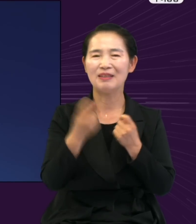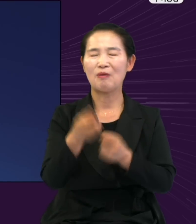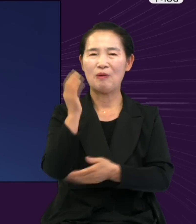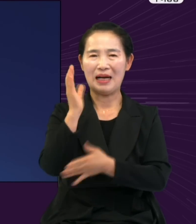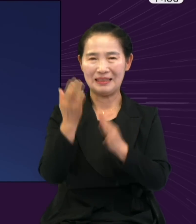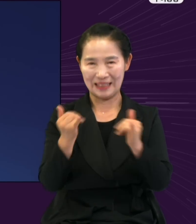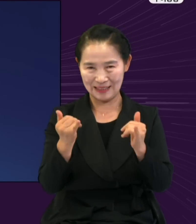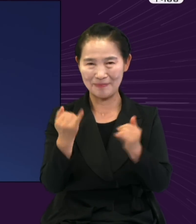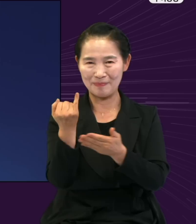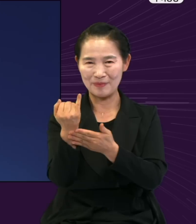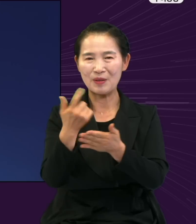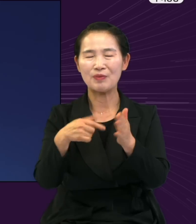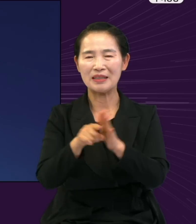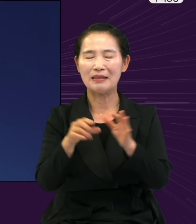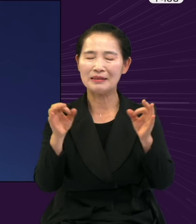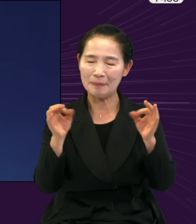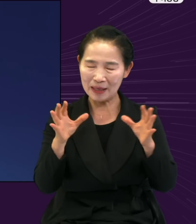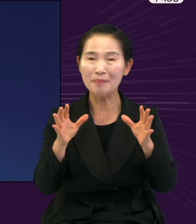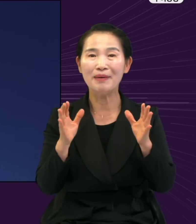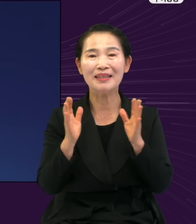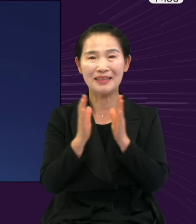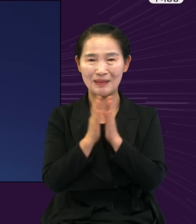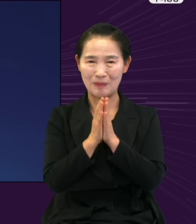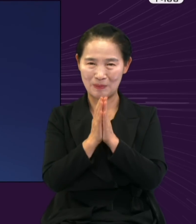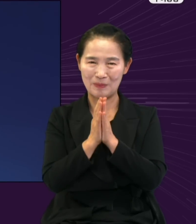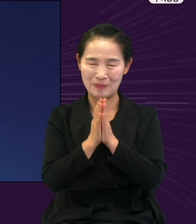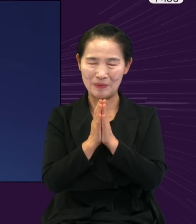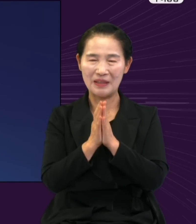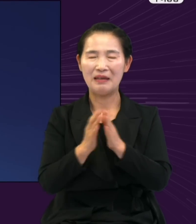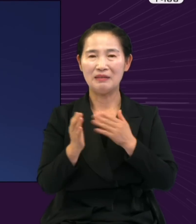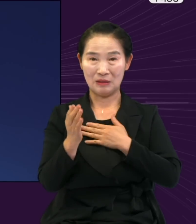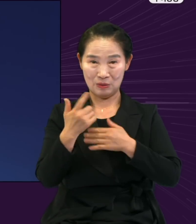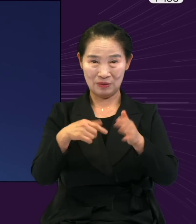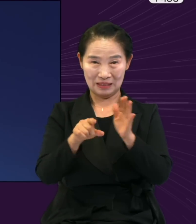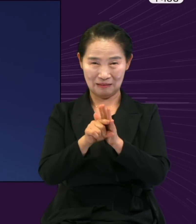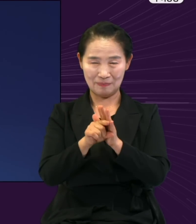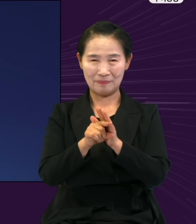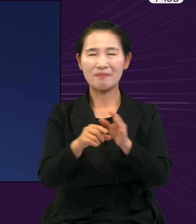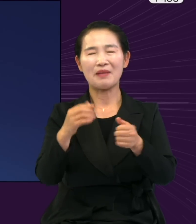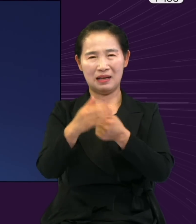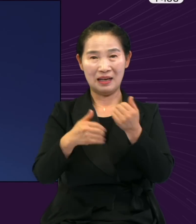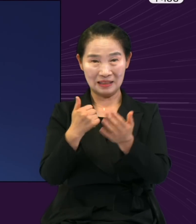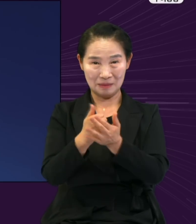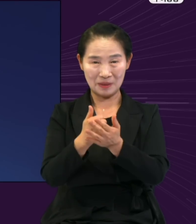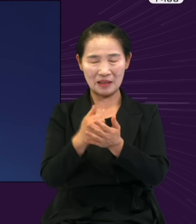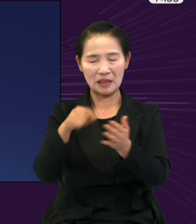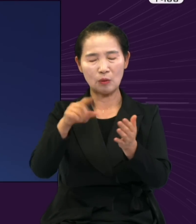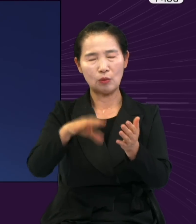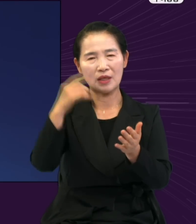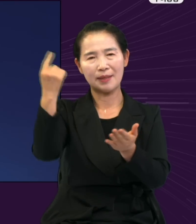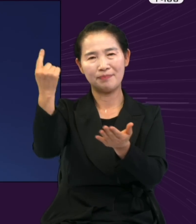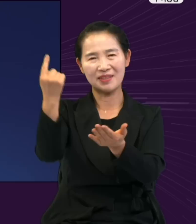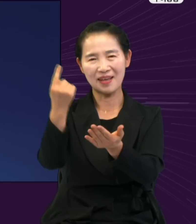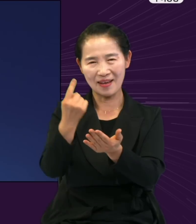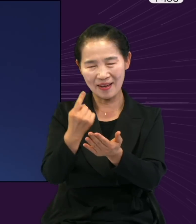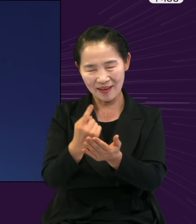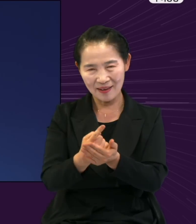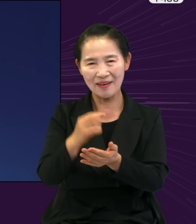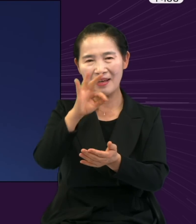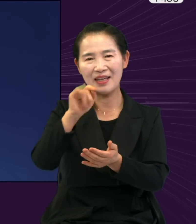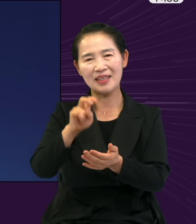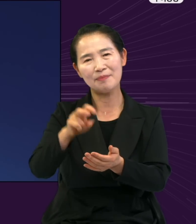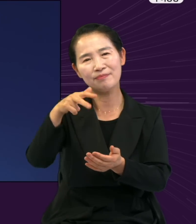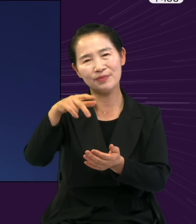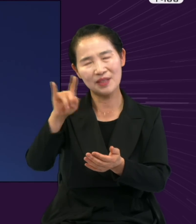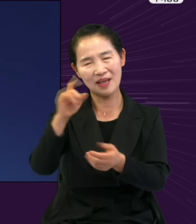잠깐 기도했으면 좋겠습니다. 저를 위해서 하나님께서 이곳에 임재하여 주셔서 여러분 마음속에